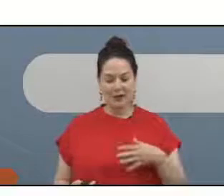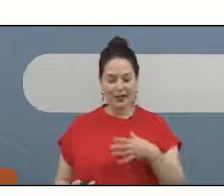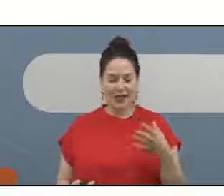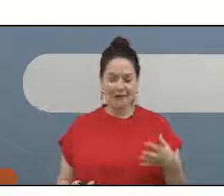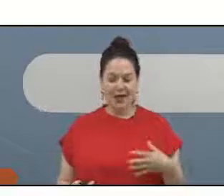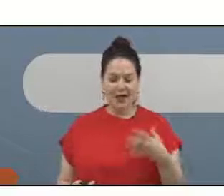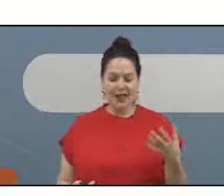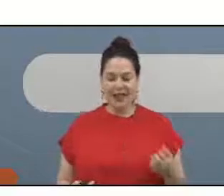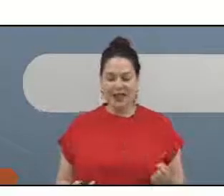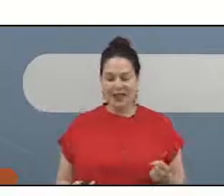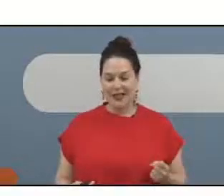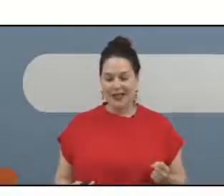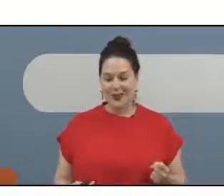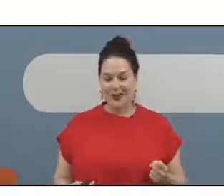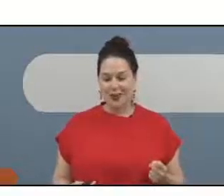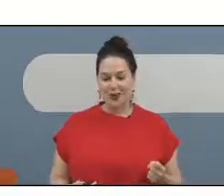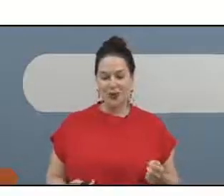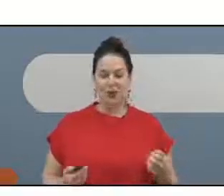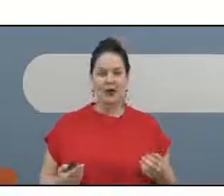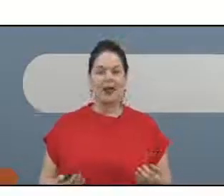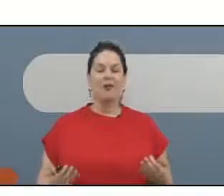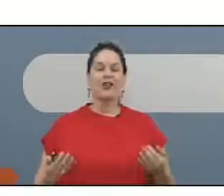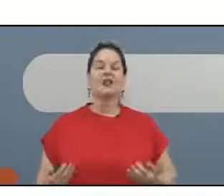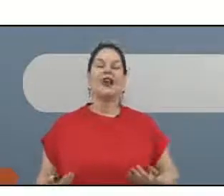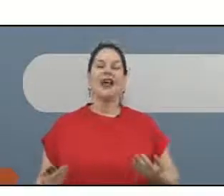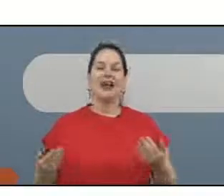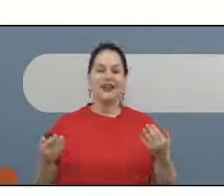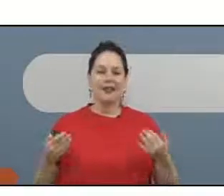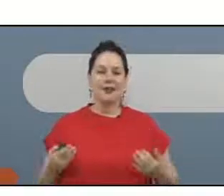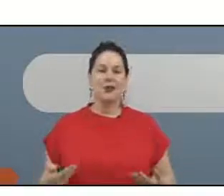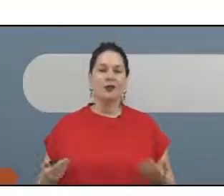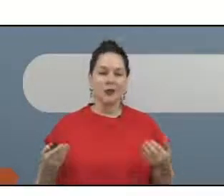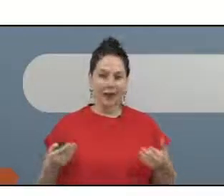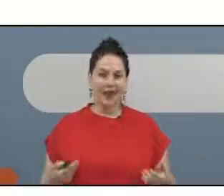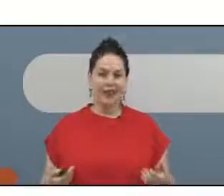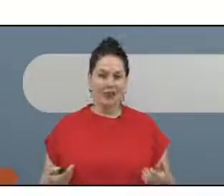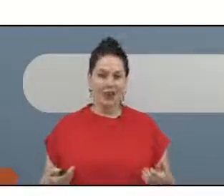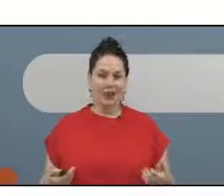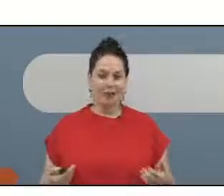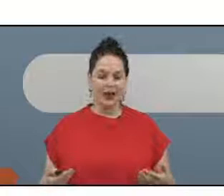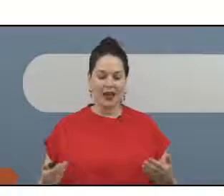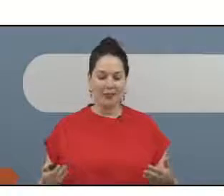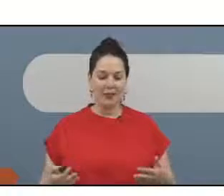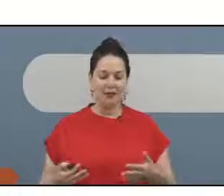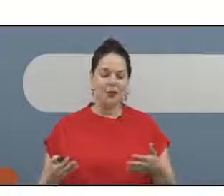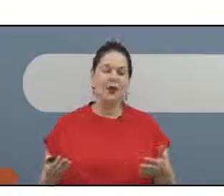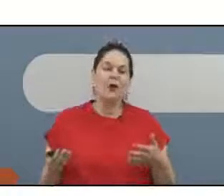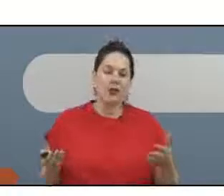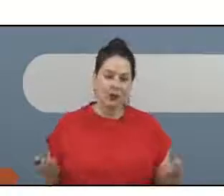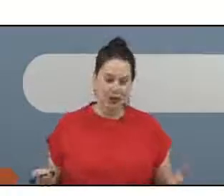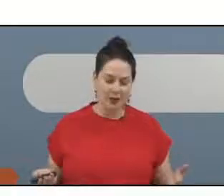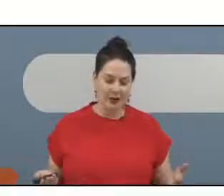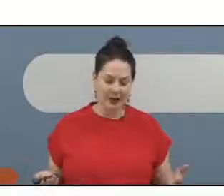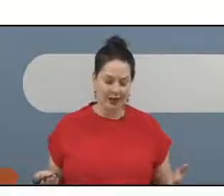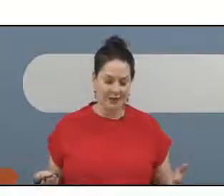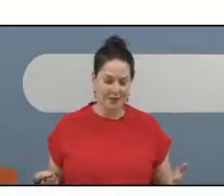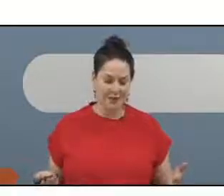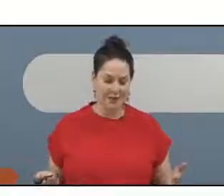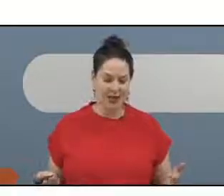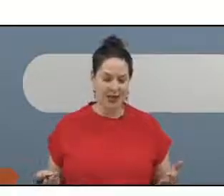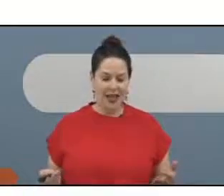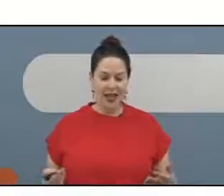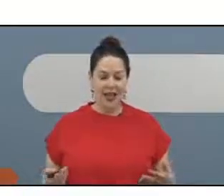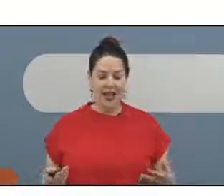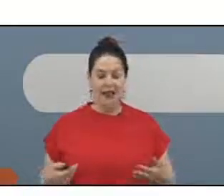יש כאן באמת כמה יצירות אומנות שבהם יש את רגע ההתרסקות והמחיר שלהן, באחת מהן אפילו בקושי רואים את